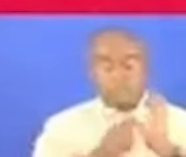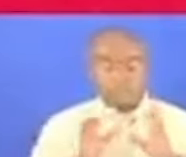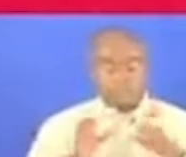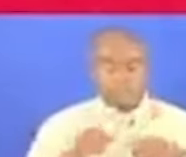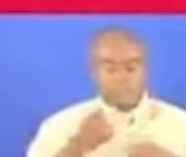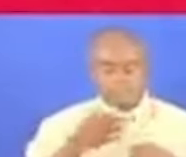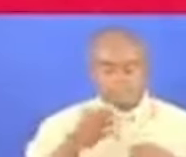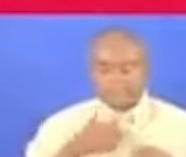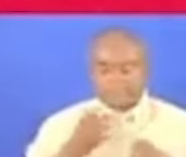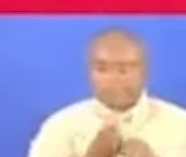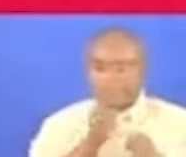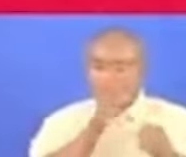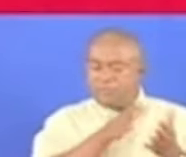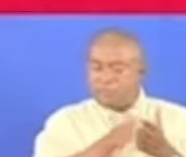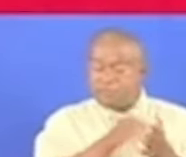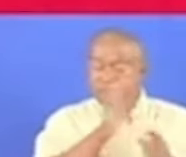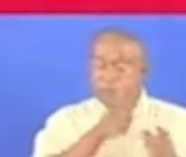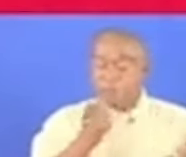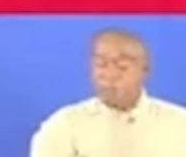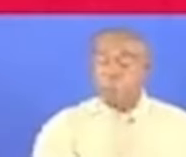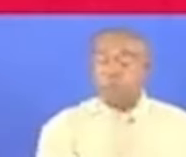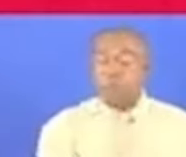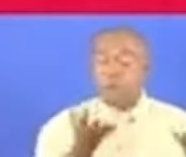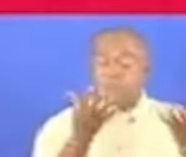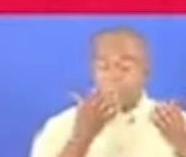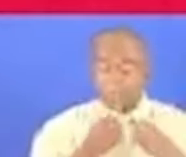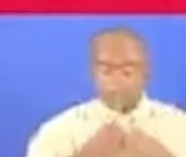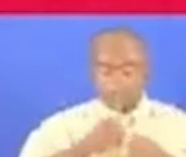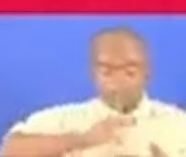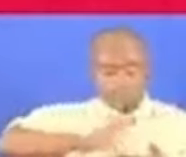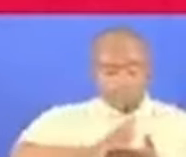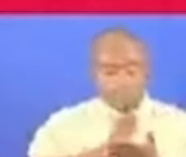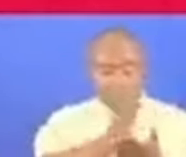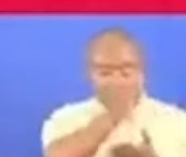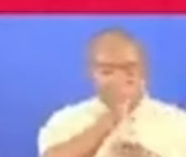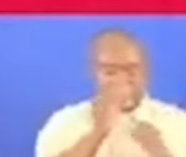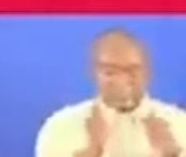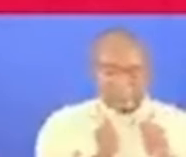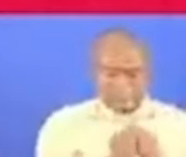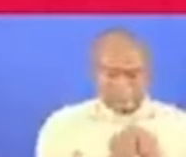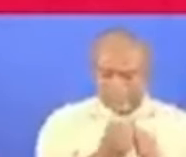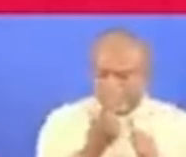ufa Fanu Kama upo uwe zeko wa uga waj wa 10% Ya feda